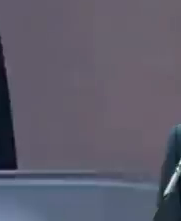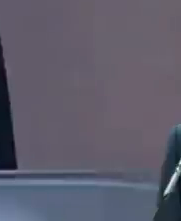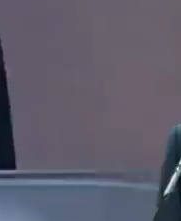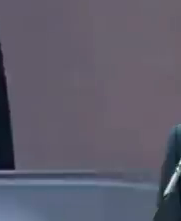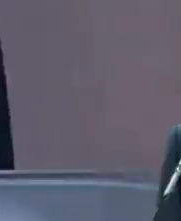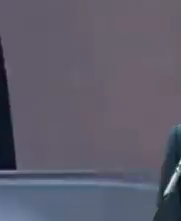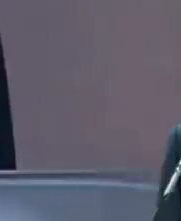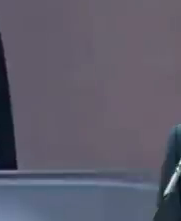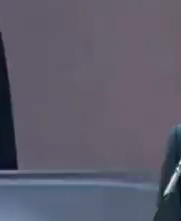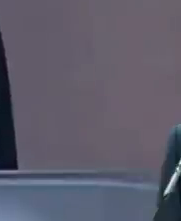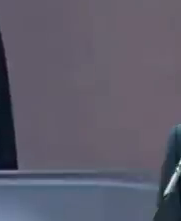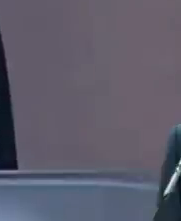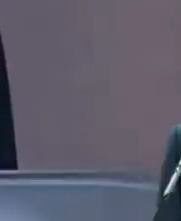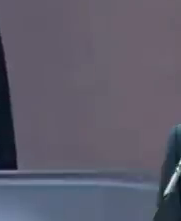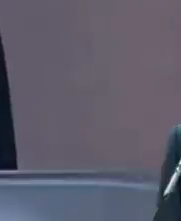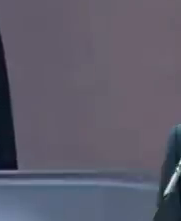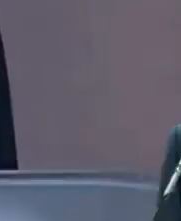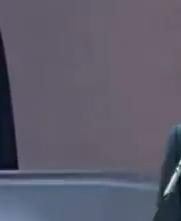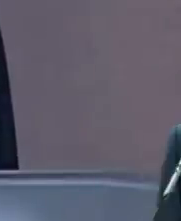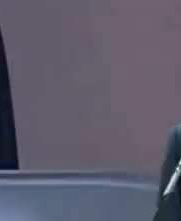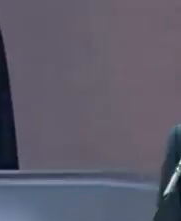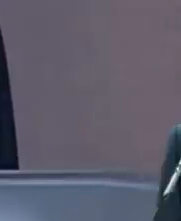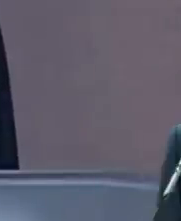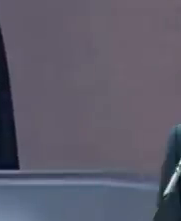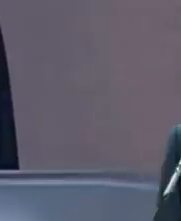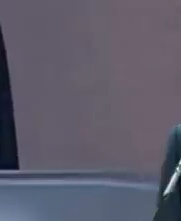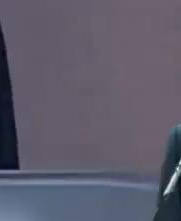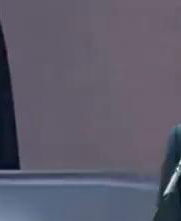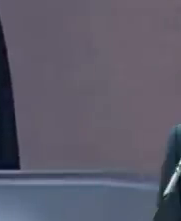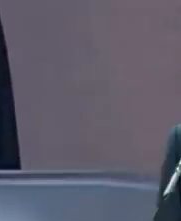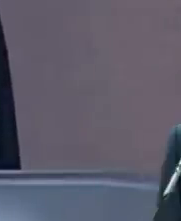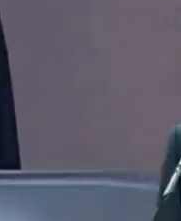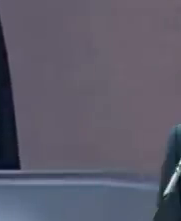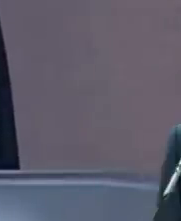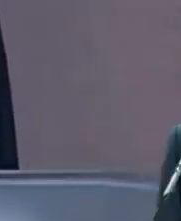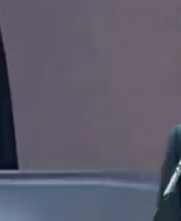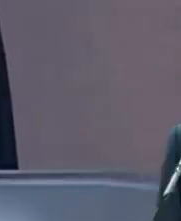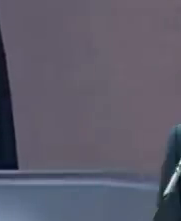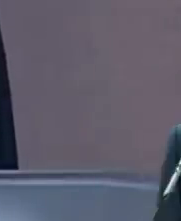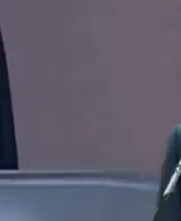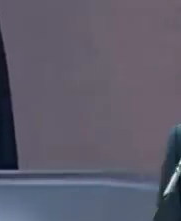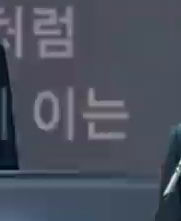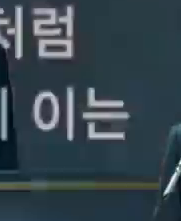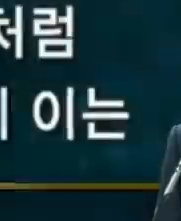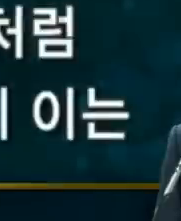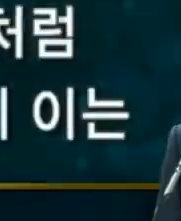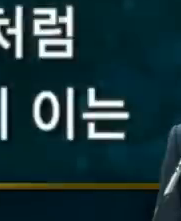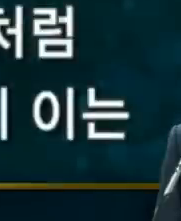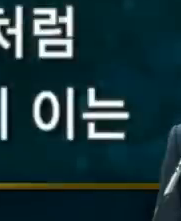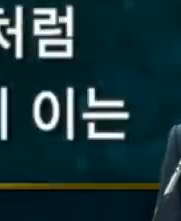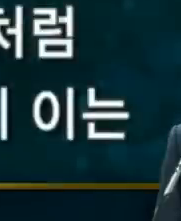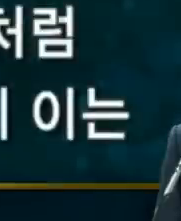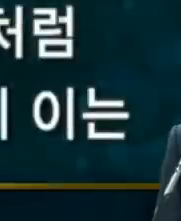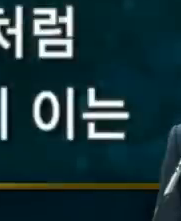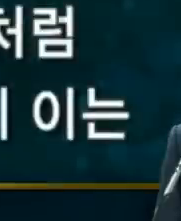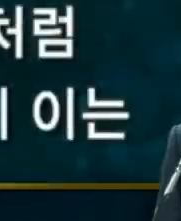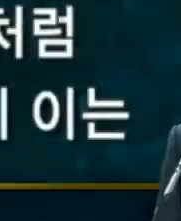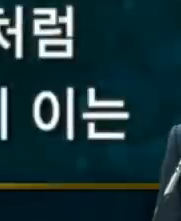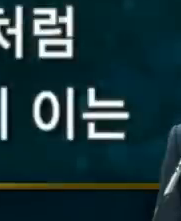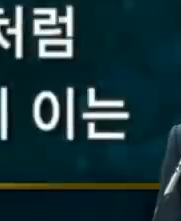오늘 은혜 받으실 말씀은 요한복음 3장 14절에서 21절까지 말씀입니다. 요한복음